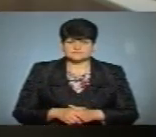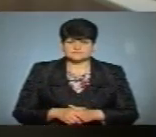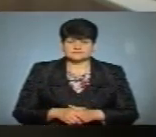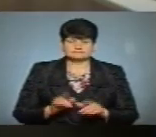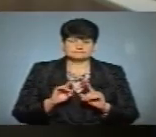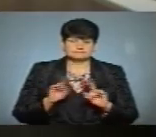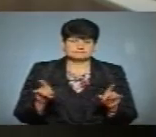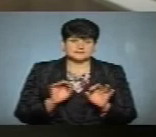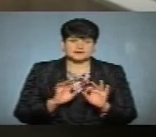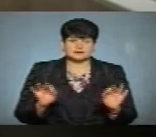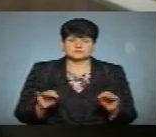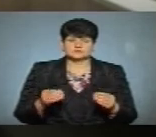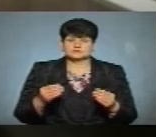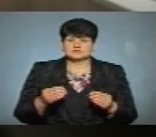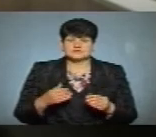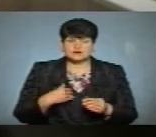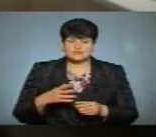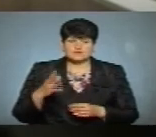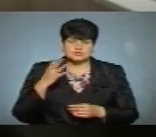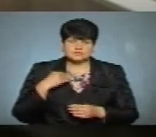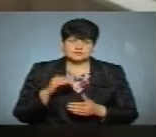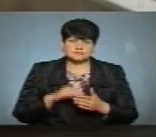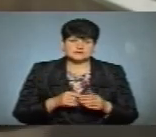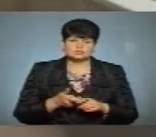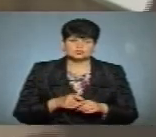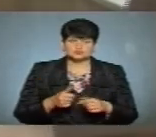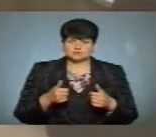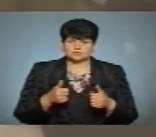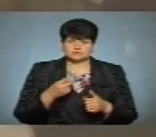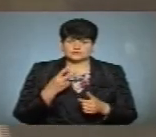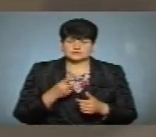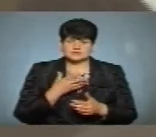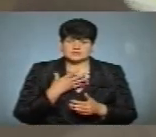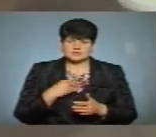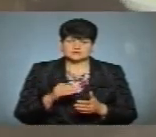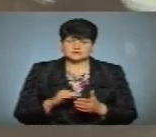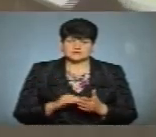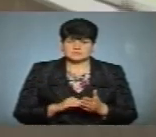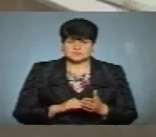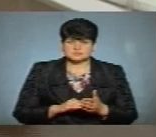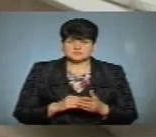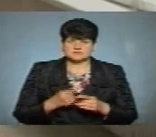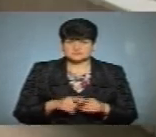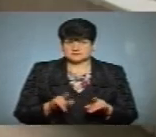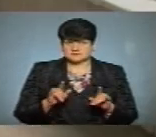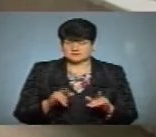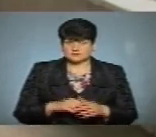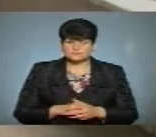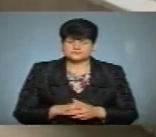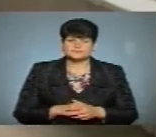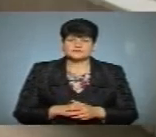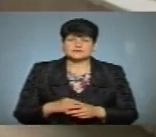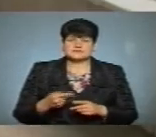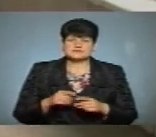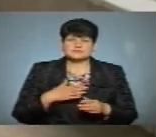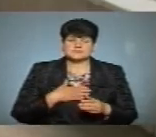Неймовірно, прекрасно, чудово, шалено. Я вважаю, що я написав дуже добре. Подивіться, як гарно написано. Це кльово. Це мій